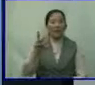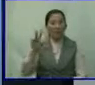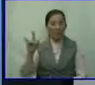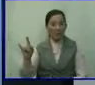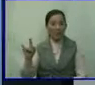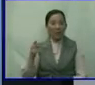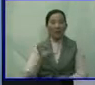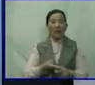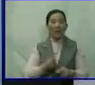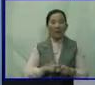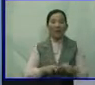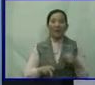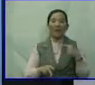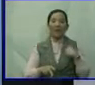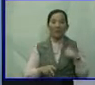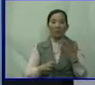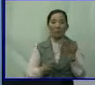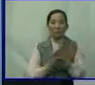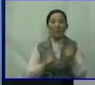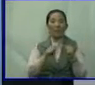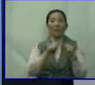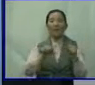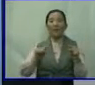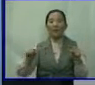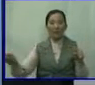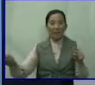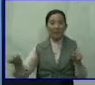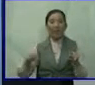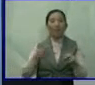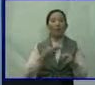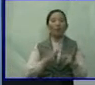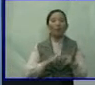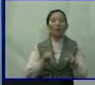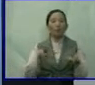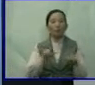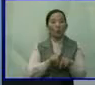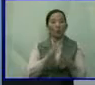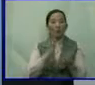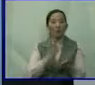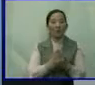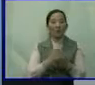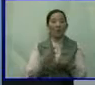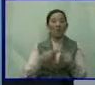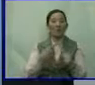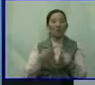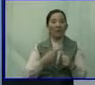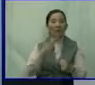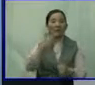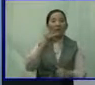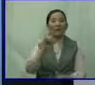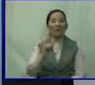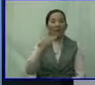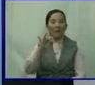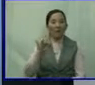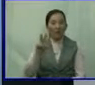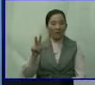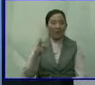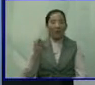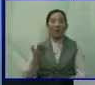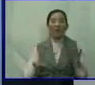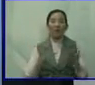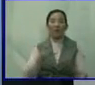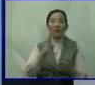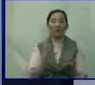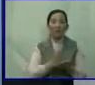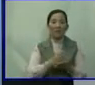Диаграммы и линии. Посмотрите, их называют еще графиками. Диаграммы линии или графики – это